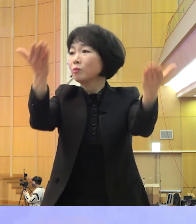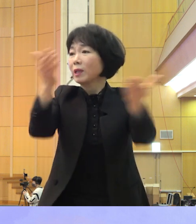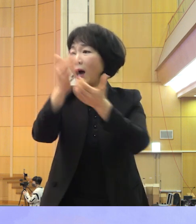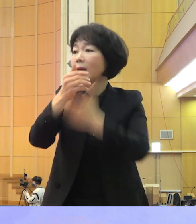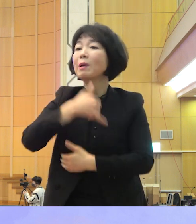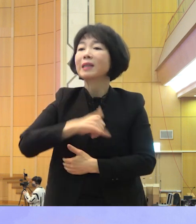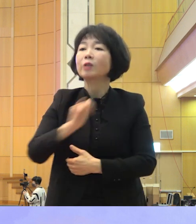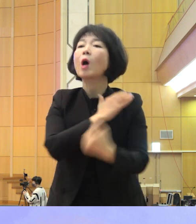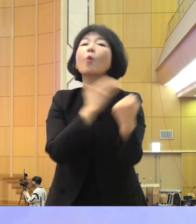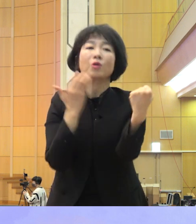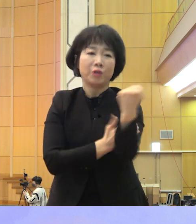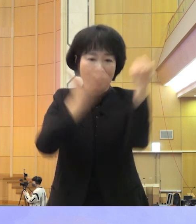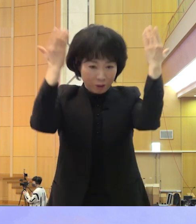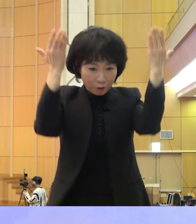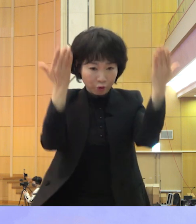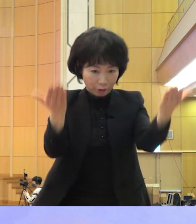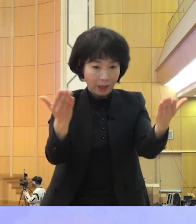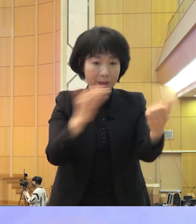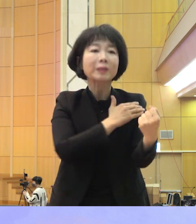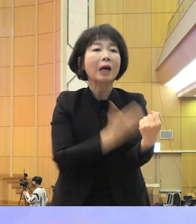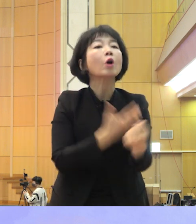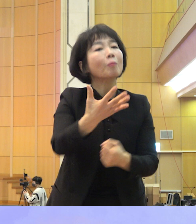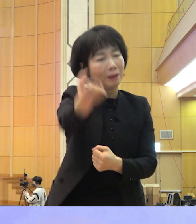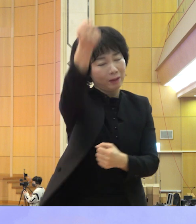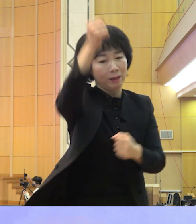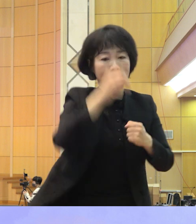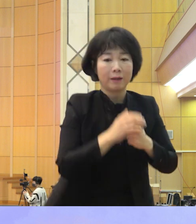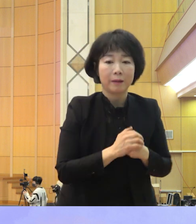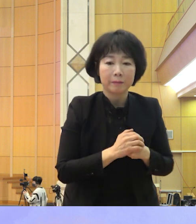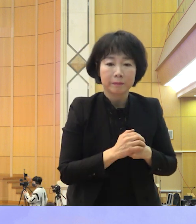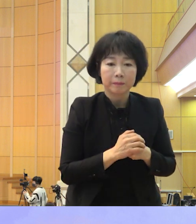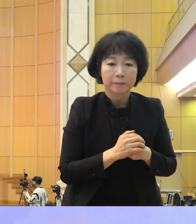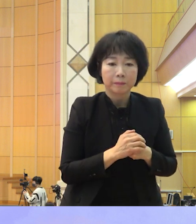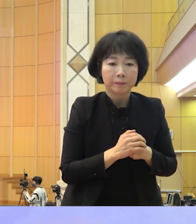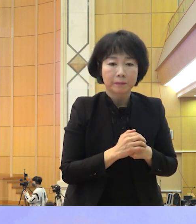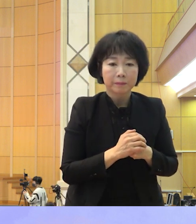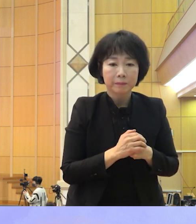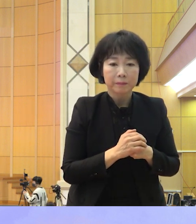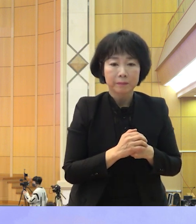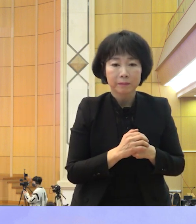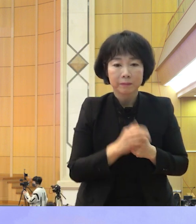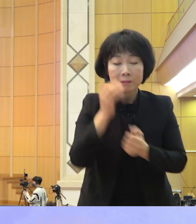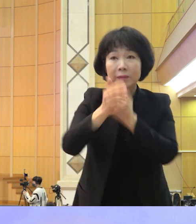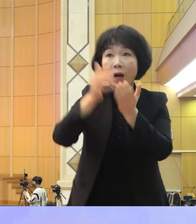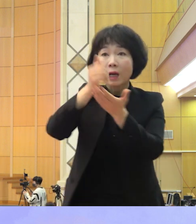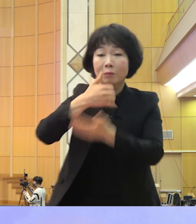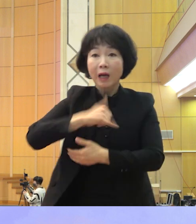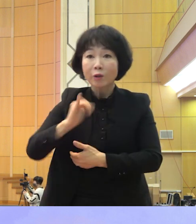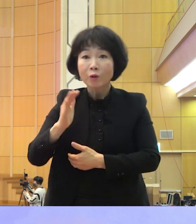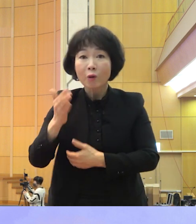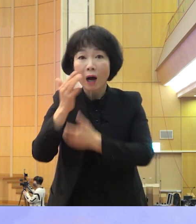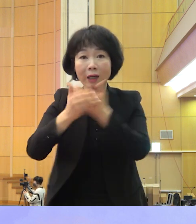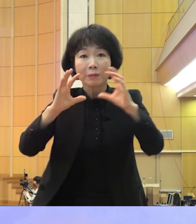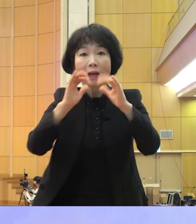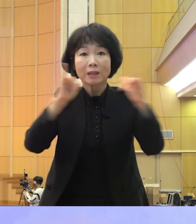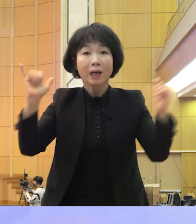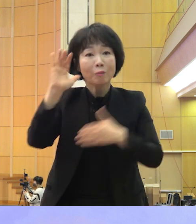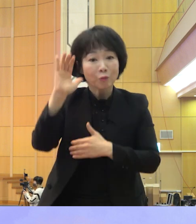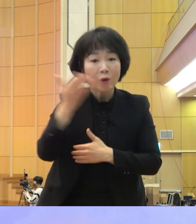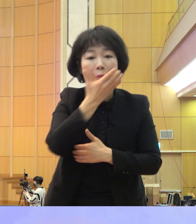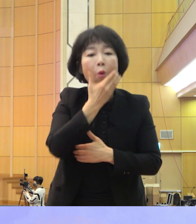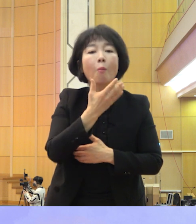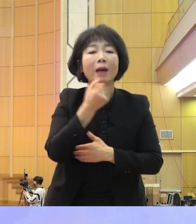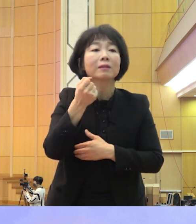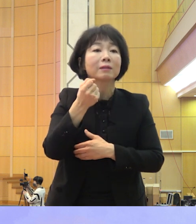하나님의 자녀의 자격이 있다, 이런 뜻이죠. 이제 우리 하나님의 자녀가 되고 하나님의 백성이 되어지고 이제 우리가 복